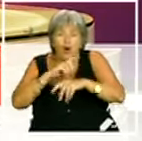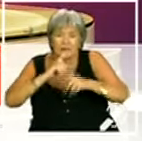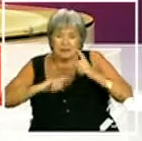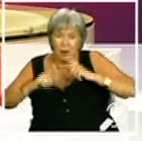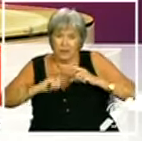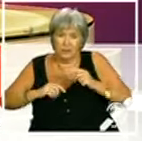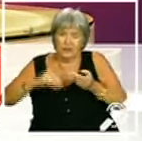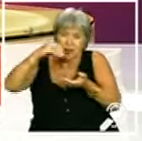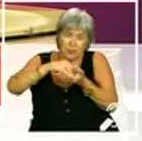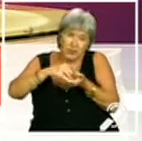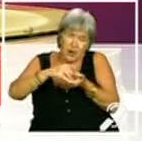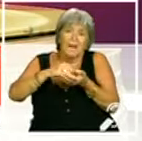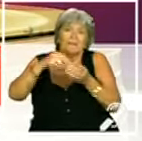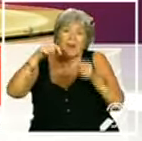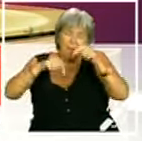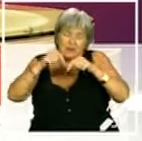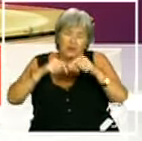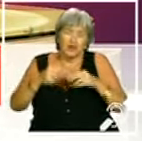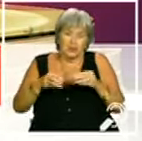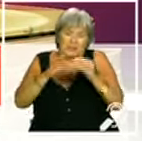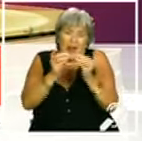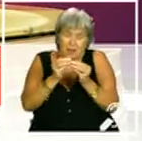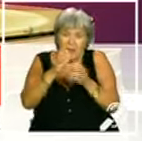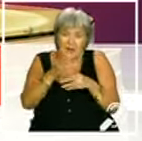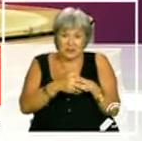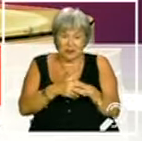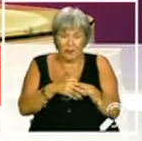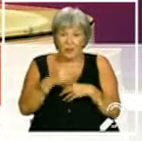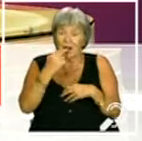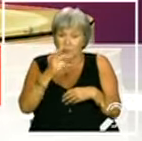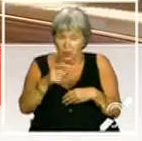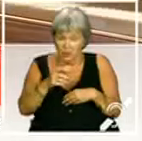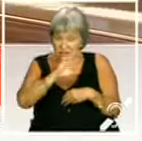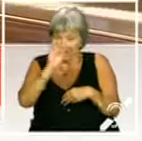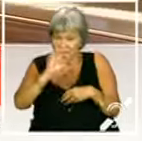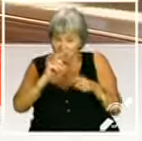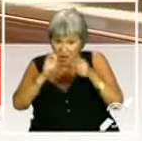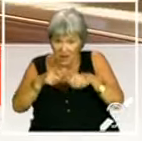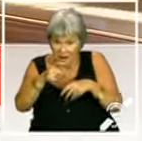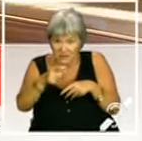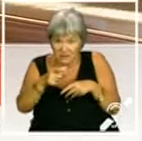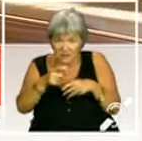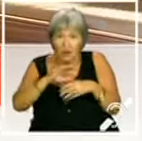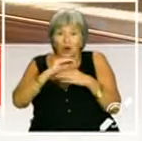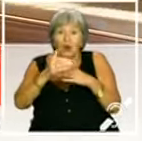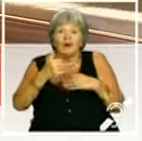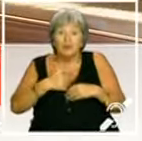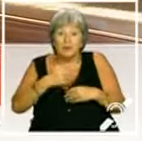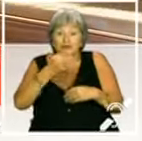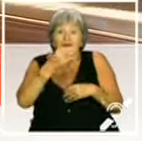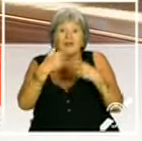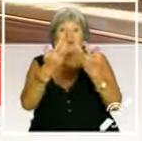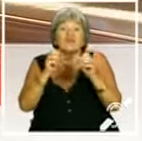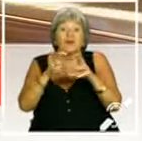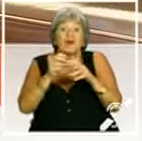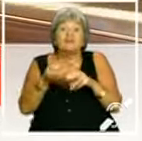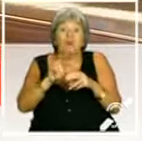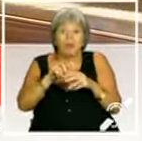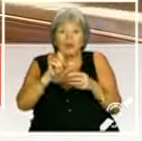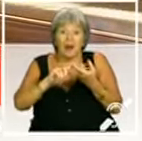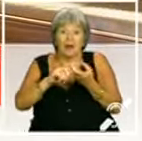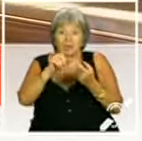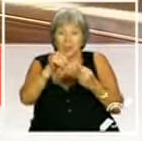Atenție, urmează informații care vă pot afecta emoțional. Între timp, la poliție au loc audieri, iar colegul meu, Marius Popescu, ne aduce mai multe informații. Bun găsit, ascultăm, Marius.